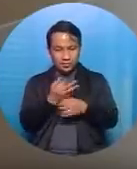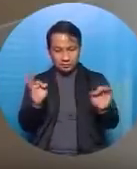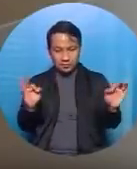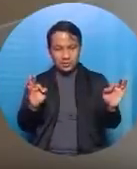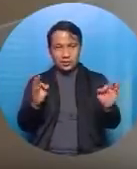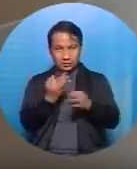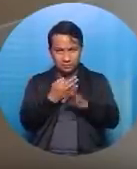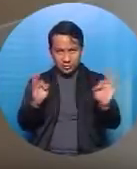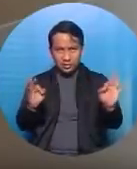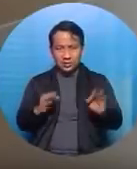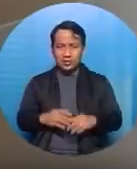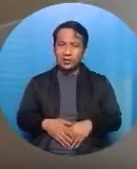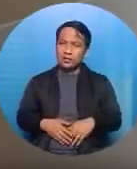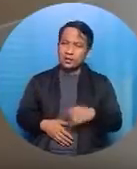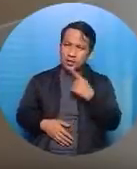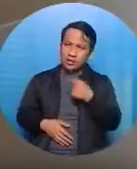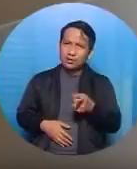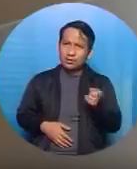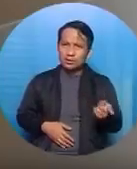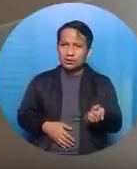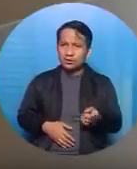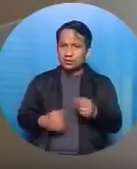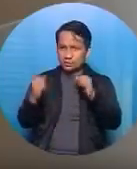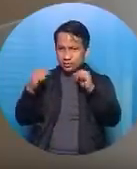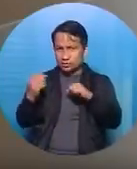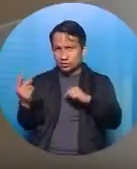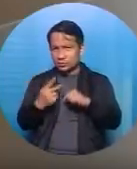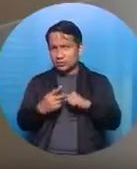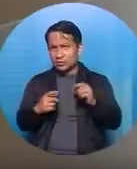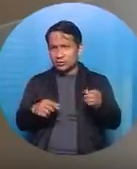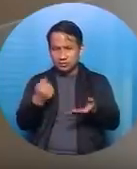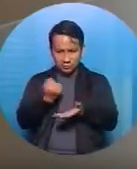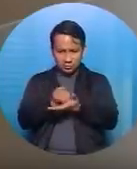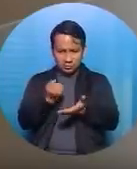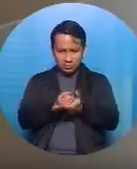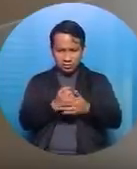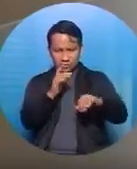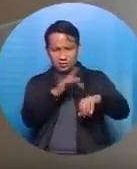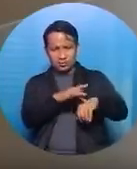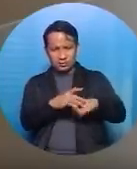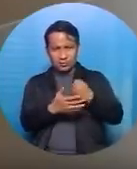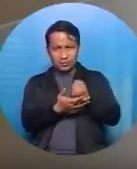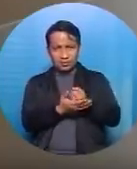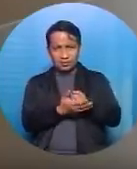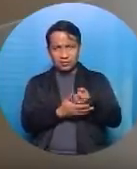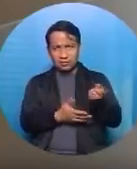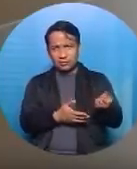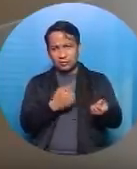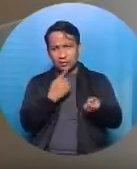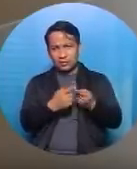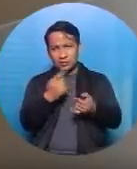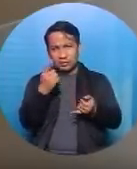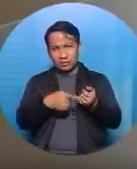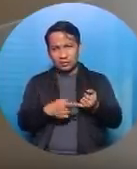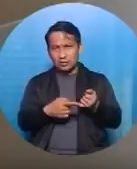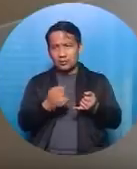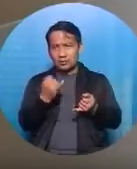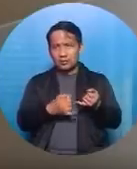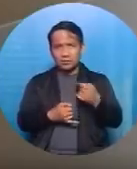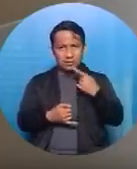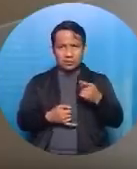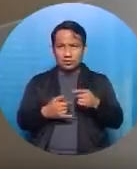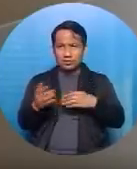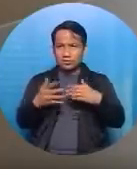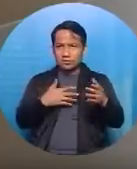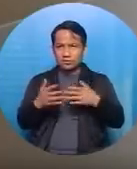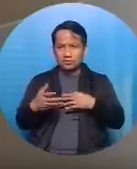inano niya sa akin. Tapos basta, ang sabi mo daw, ang usapan niyo, yung sahod, hindi niya pakikilamanan. Ang last na usapan namin yan,